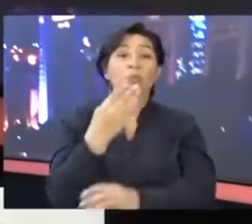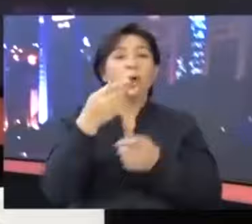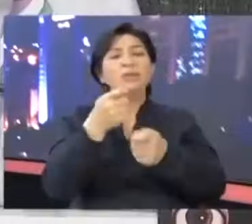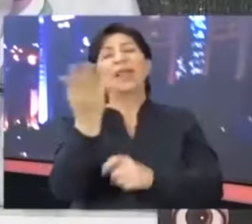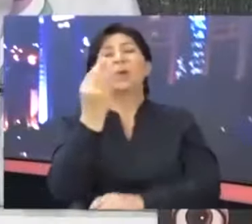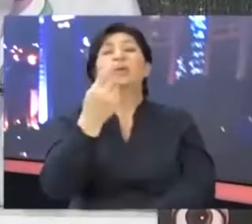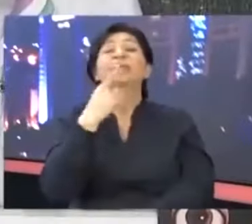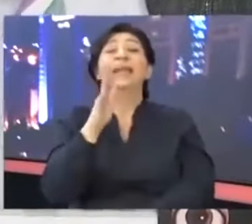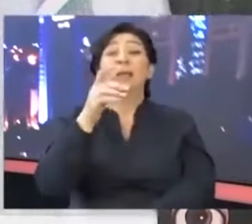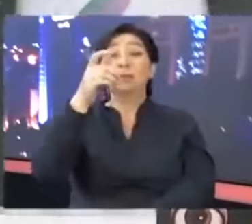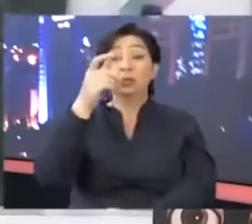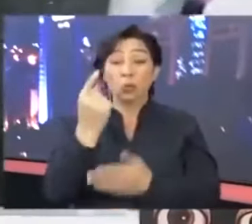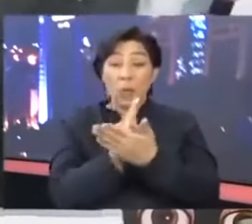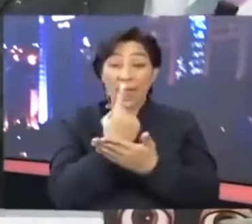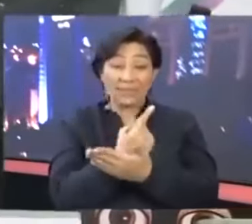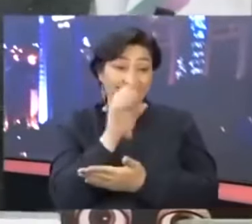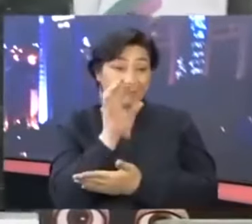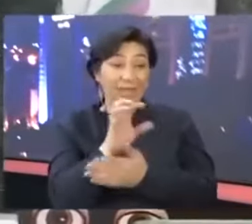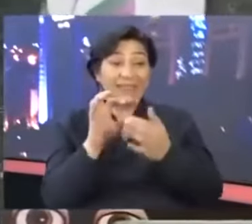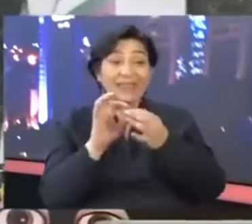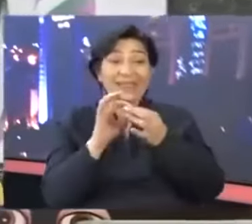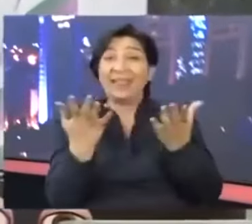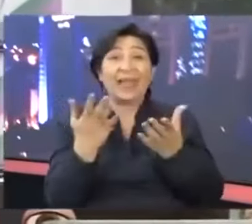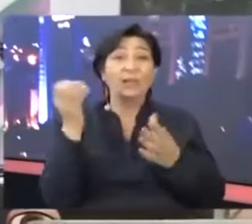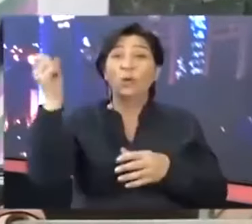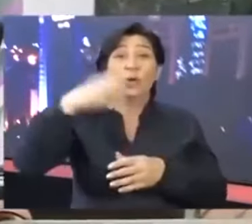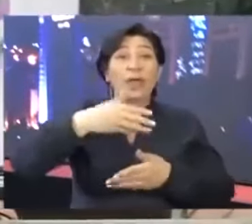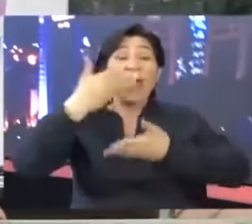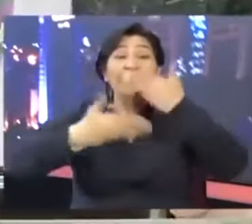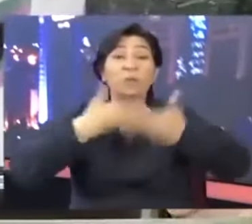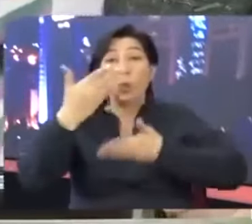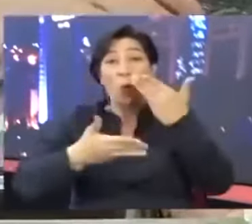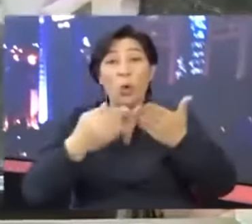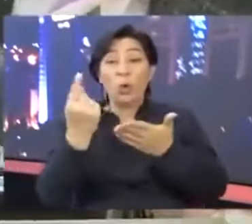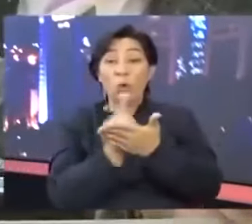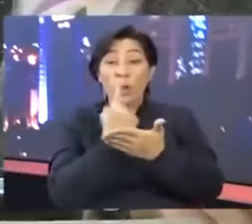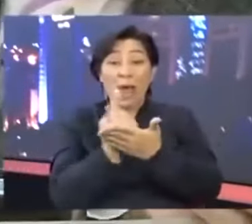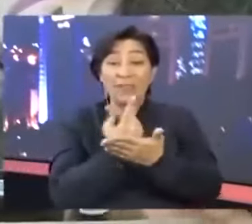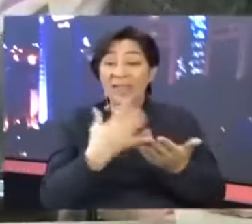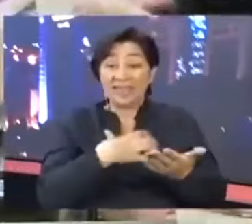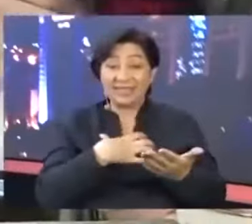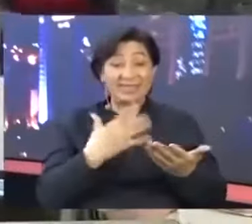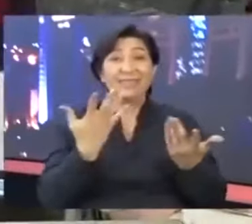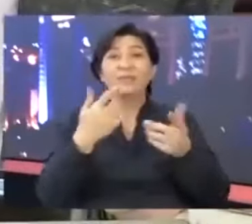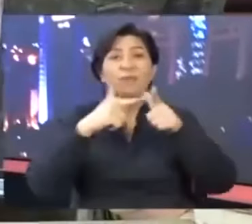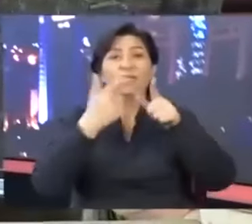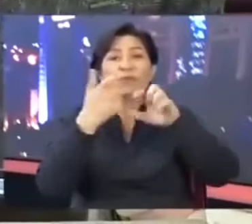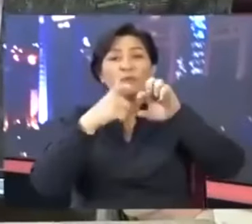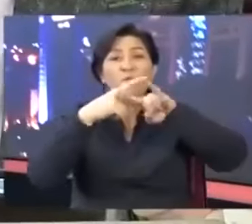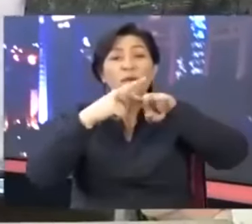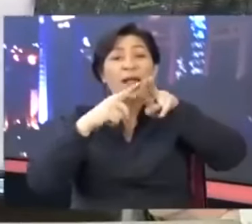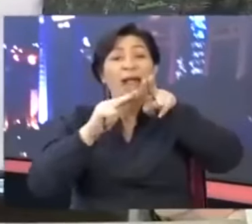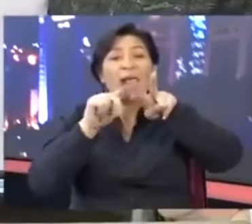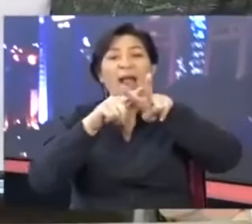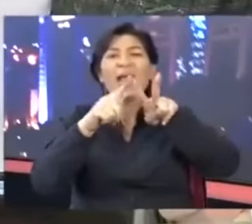demiyorum Bunlar nedeni şu Kur'an kendisinin niye gönderildiğini tarif ediyor Kur'an kendisini Furkan olarak tarif ediyor Furkan ne demek ayırt